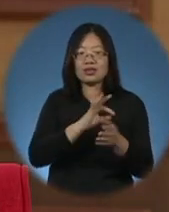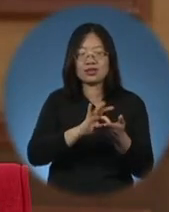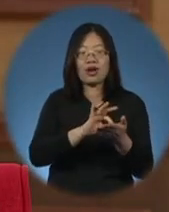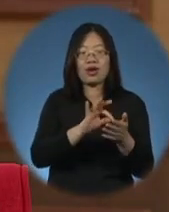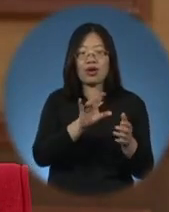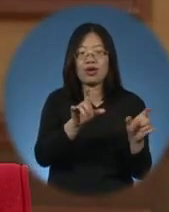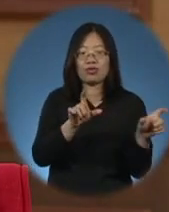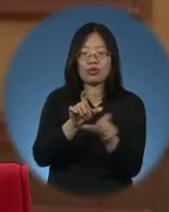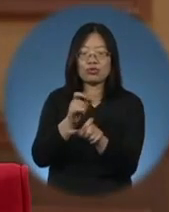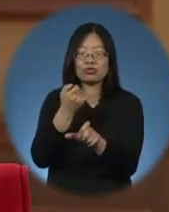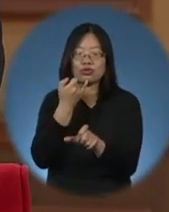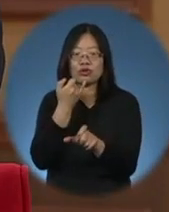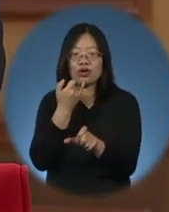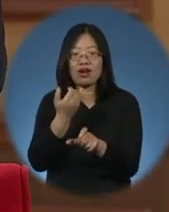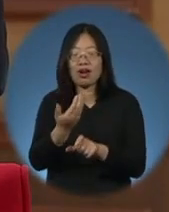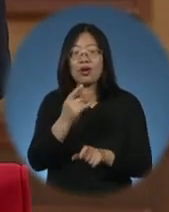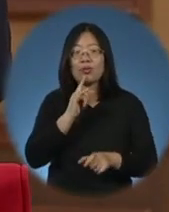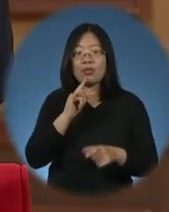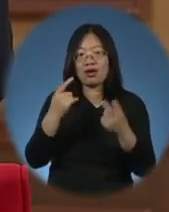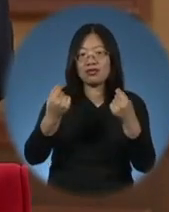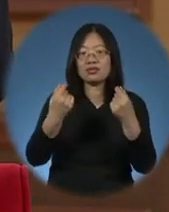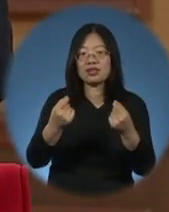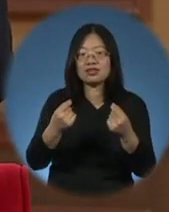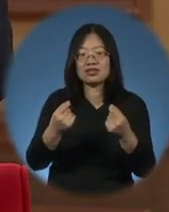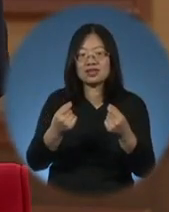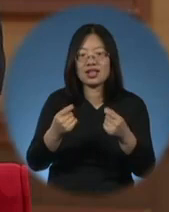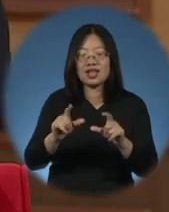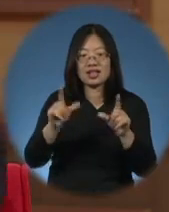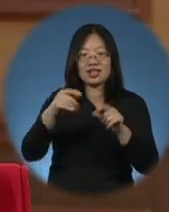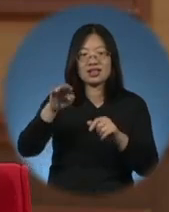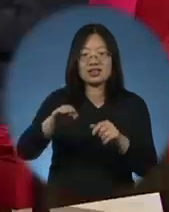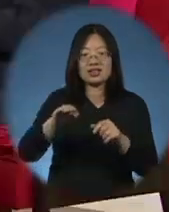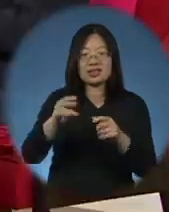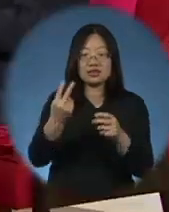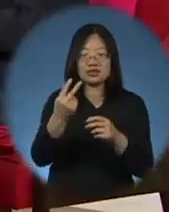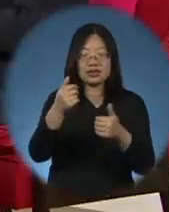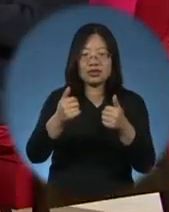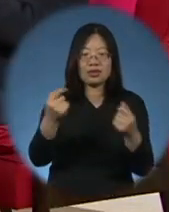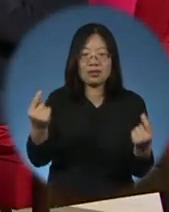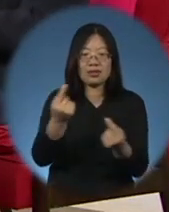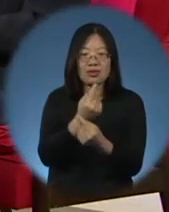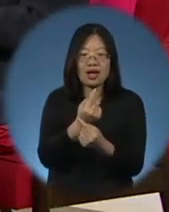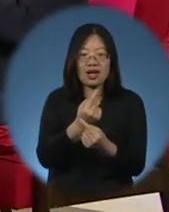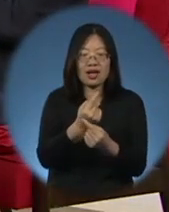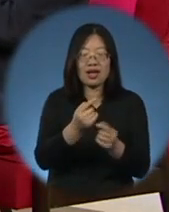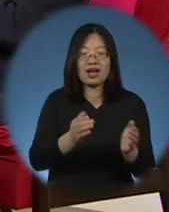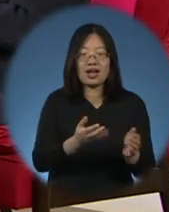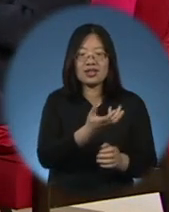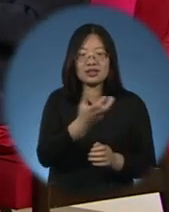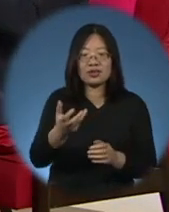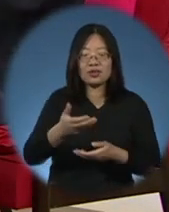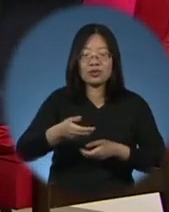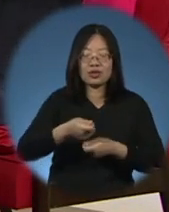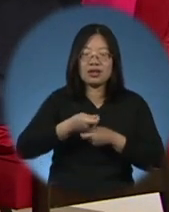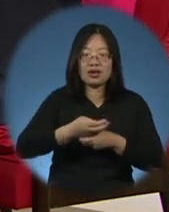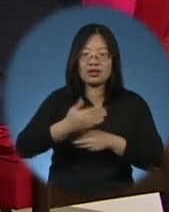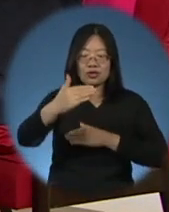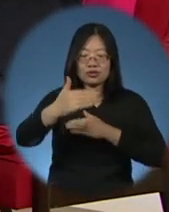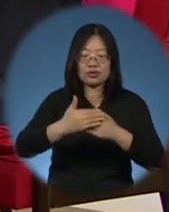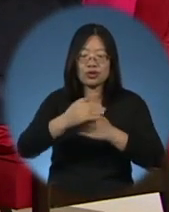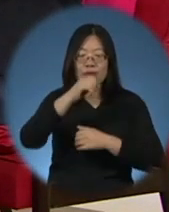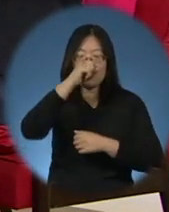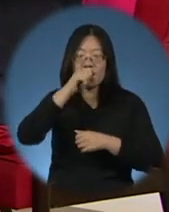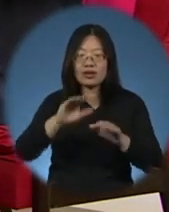사용해도 되거든요. 아까 말씀하신 것처럼 일정표에서 두 경기를 바꿔봤더니 이동거리 격차가 줄어들면 좋다라는 것처럼